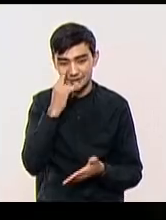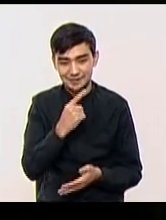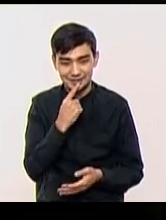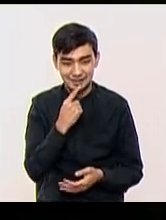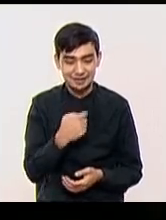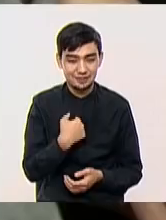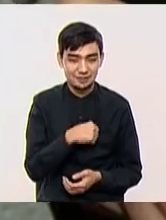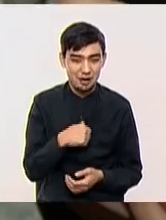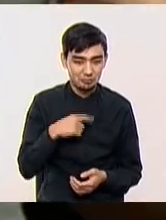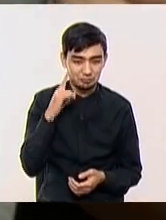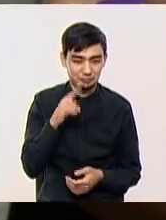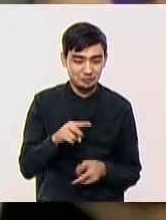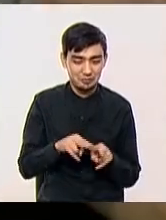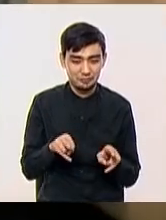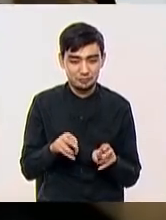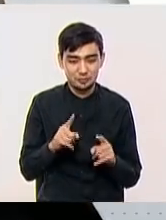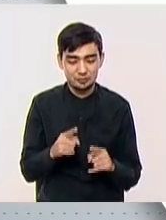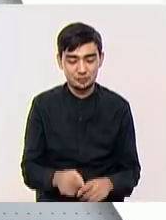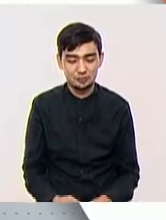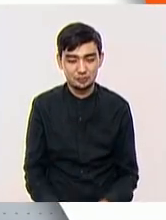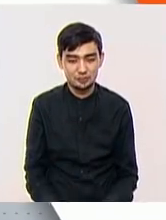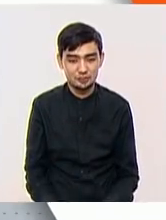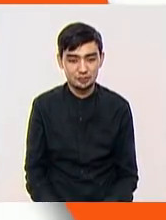өзіміз менсінбей жүрген жоқпыз ба?